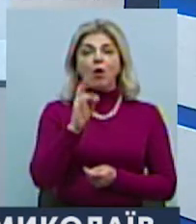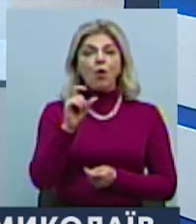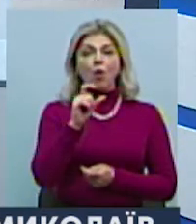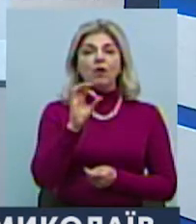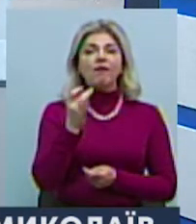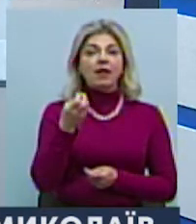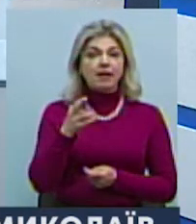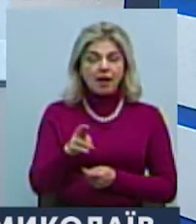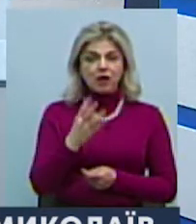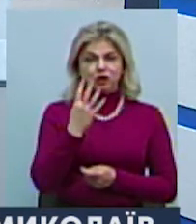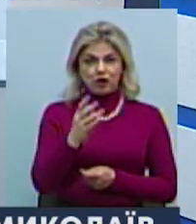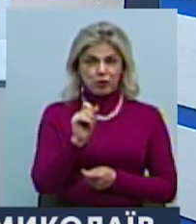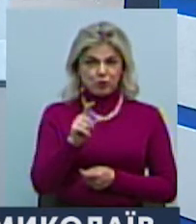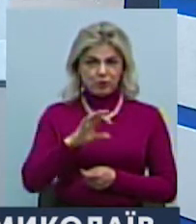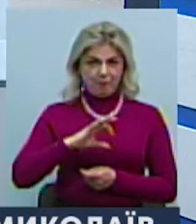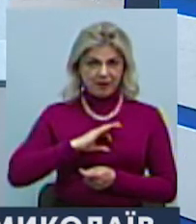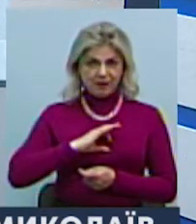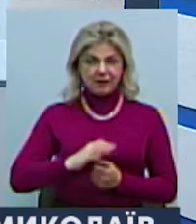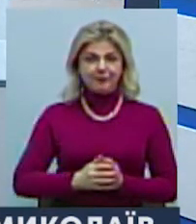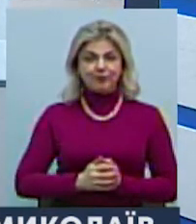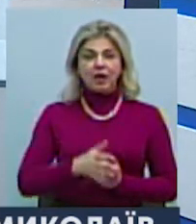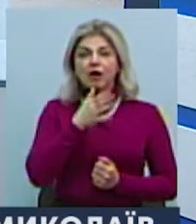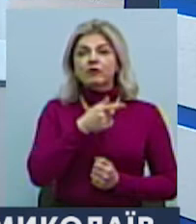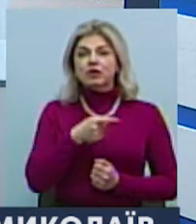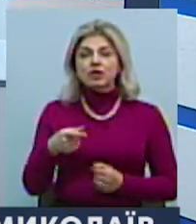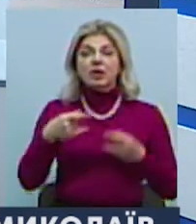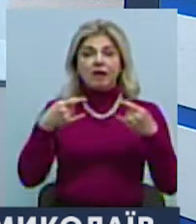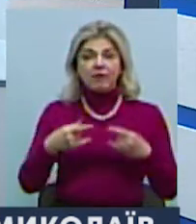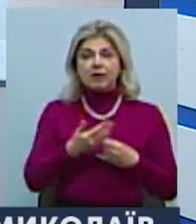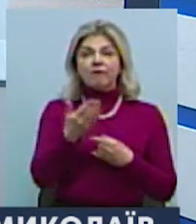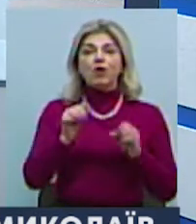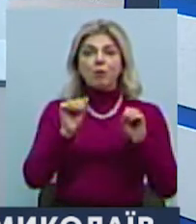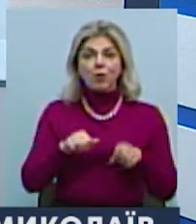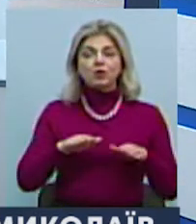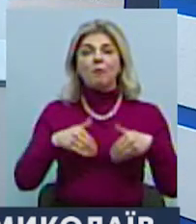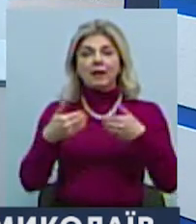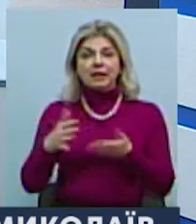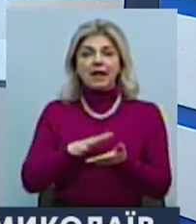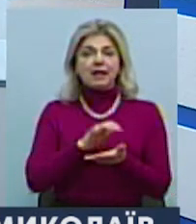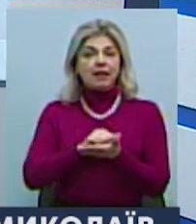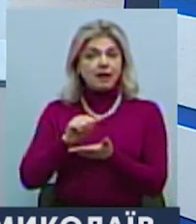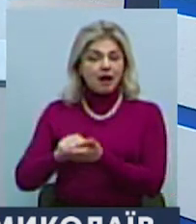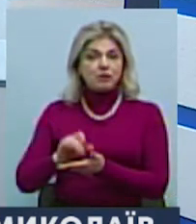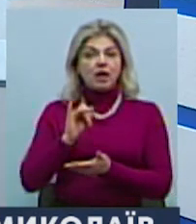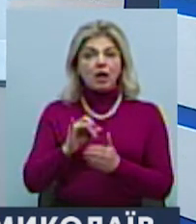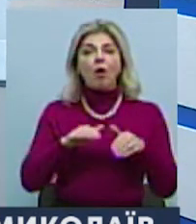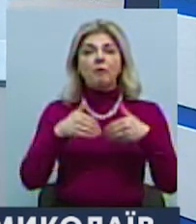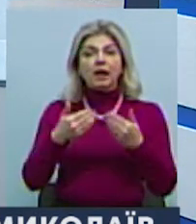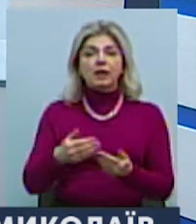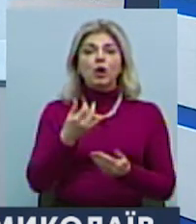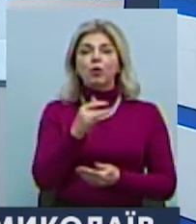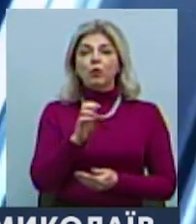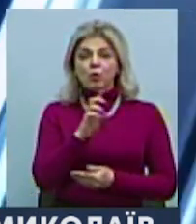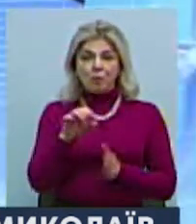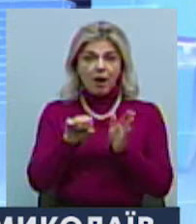Протягом прямого ефіру на екранах ви бачите нашу електронну адресу, за якою зможете звертатись до редакції, а також посилання на наш YouTube-канал та сторінку в мережі